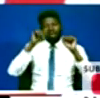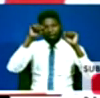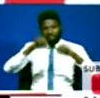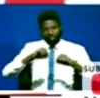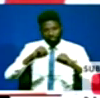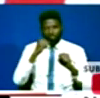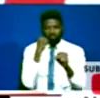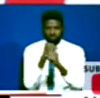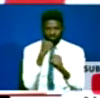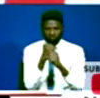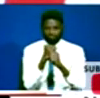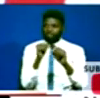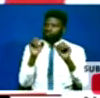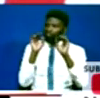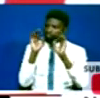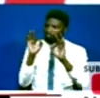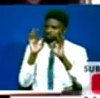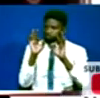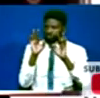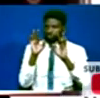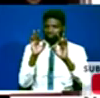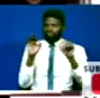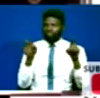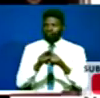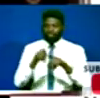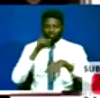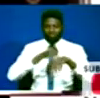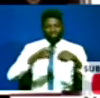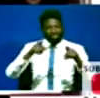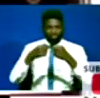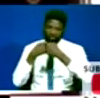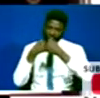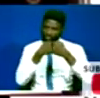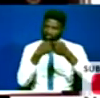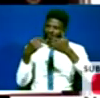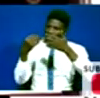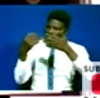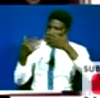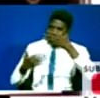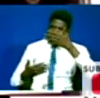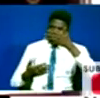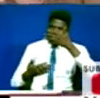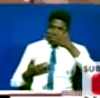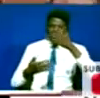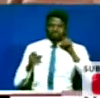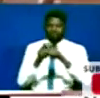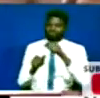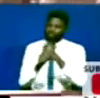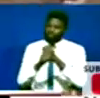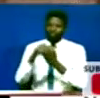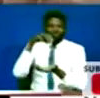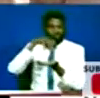distinction even when you are faced with challenges and dangerous situations.